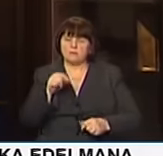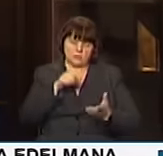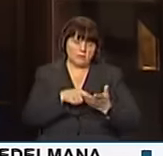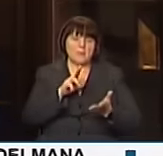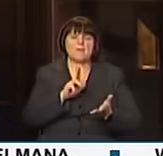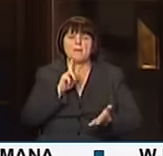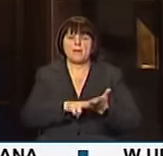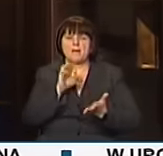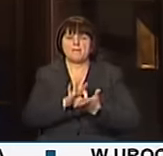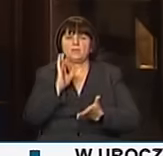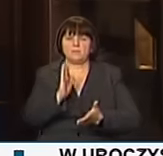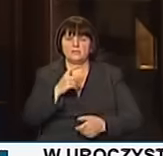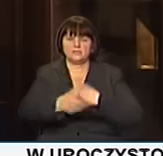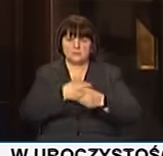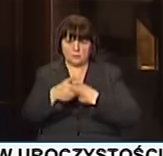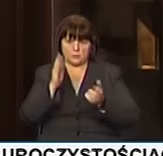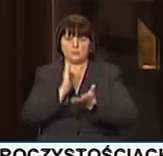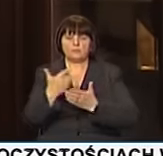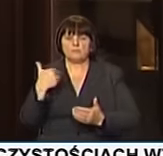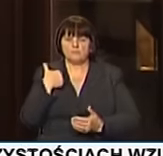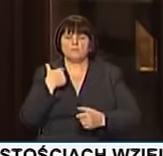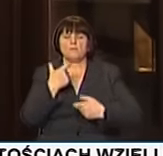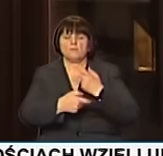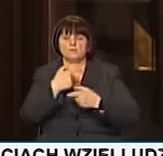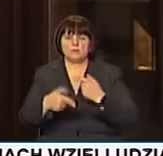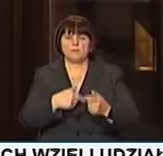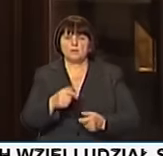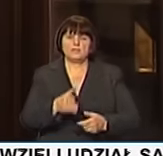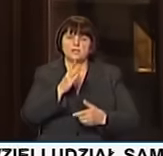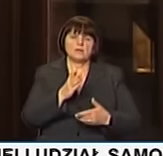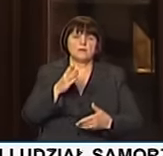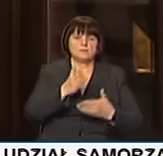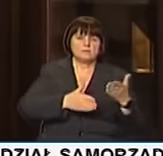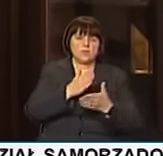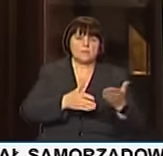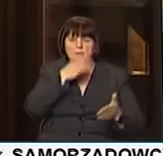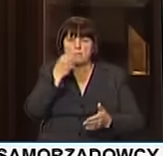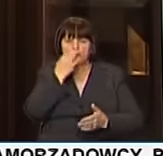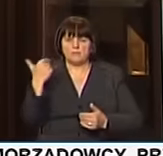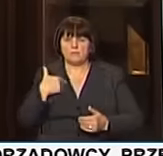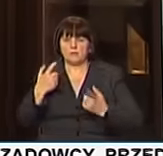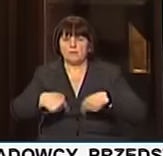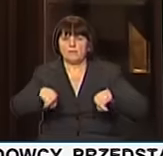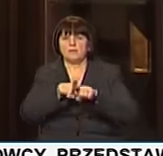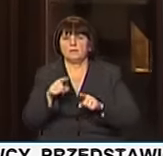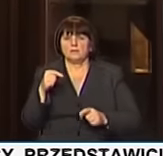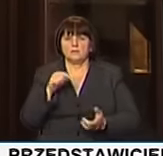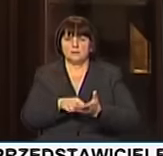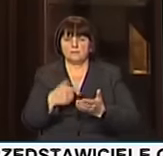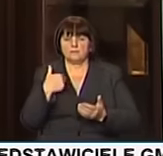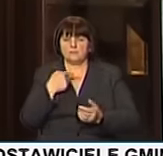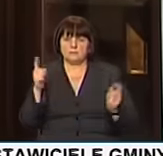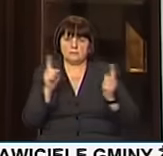rzeczy już jest zrobiona zostały naprawdę jakieś tam drobne poprawki był też wykonawca na spotkaniu